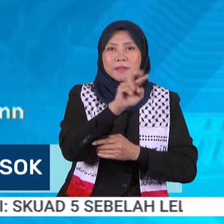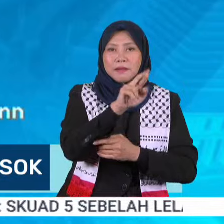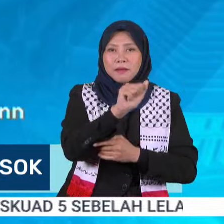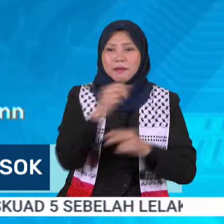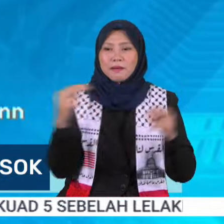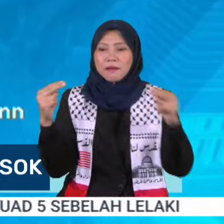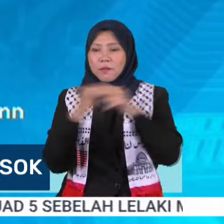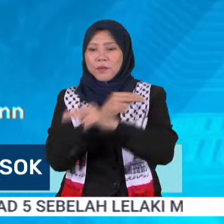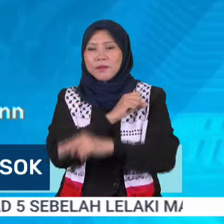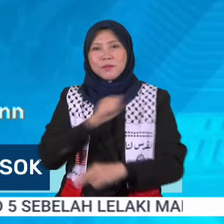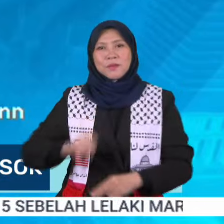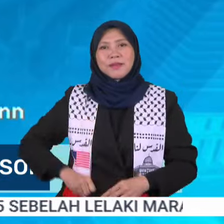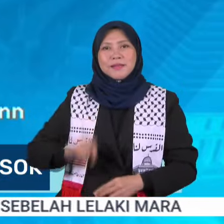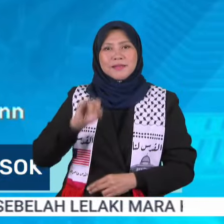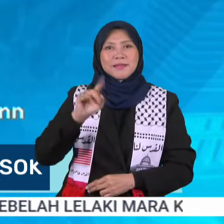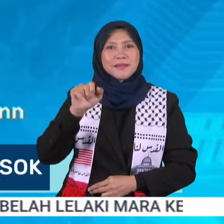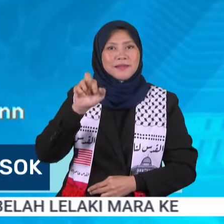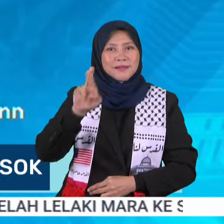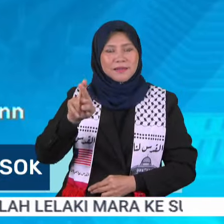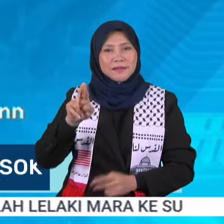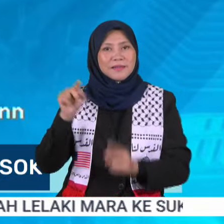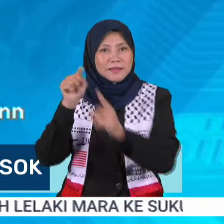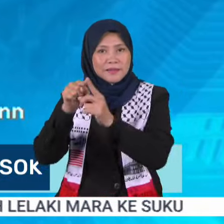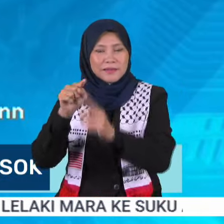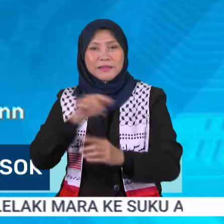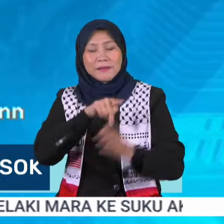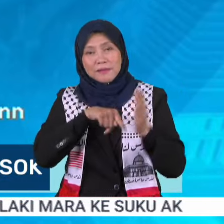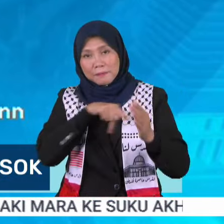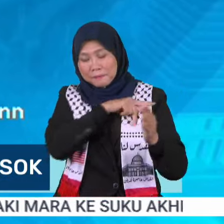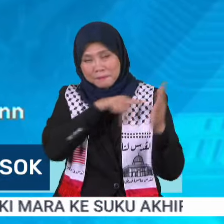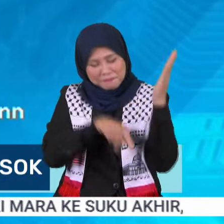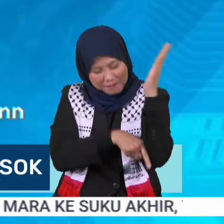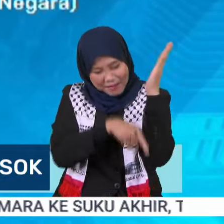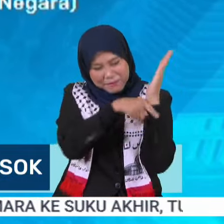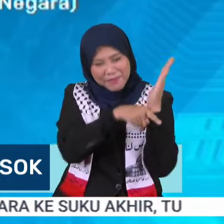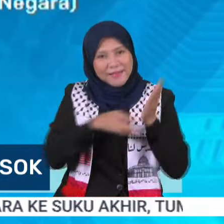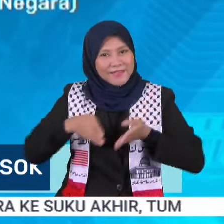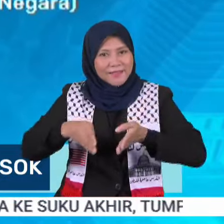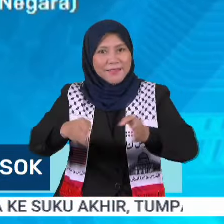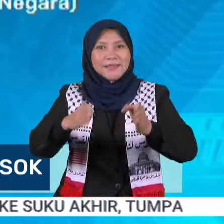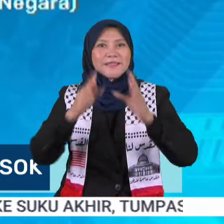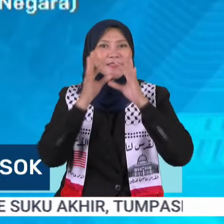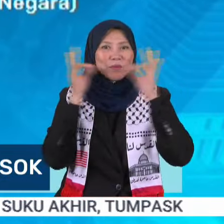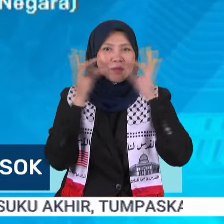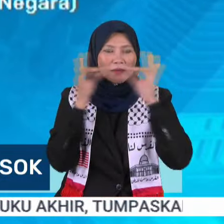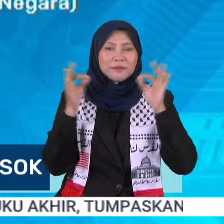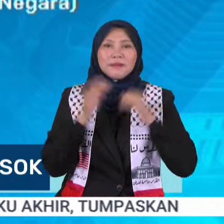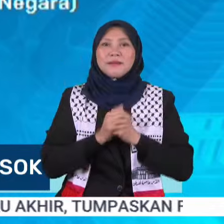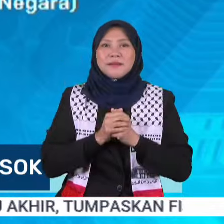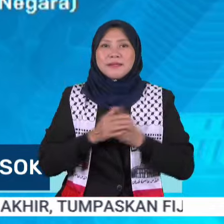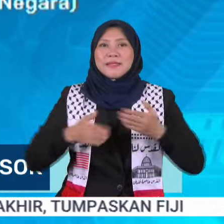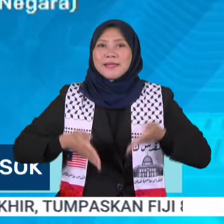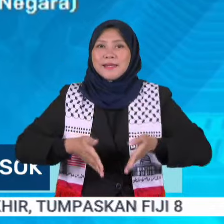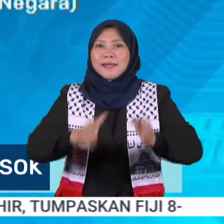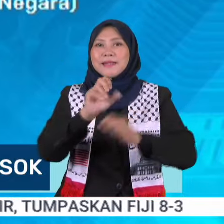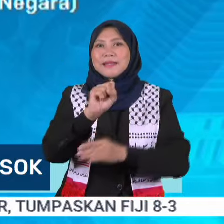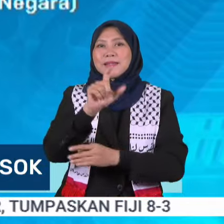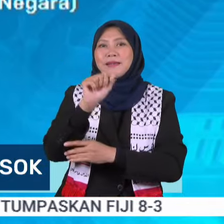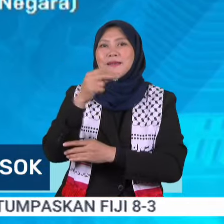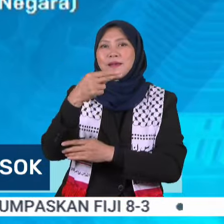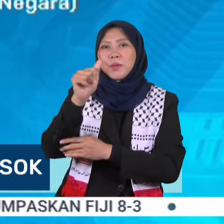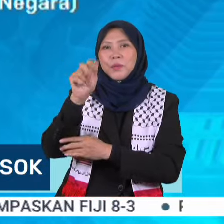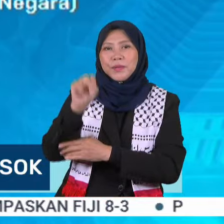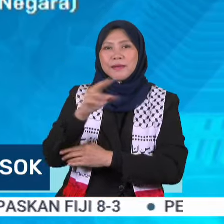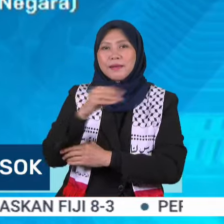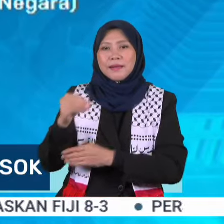Lebuh Raya Sultan Iskandar ke arah Jalan Parlimen, Jalan Sultan Abdul Halim, Jalan Kuching, Jalan Salahuddin dan Jalan Tun